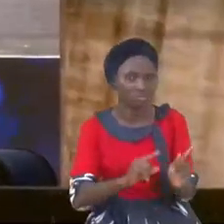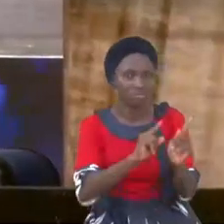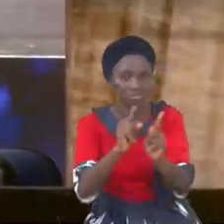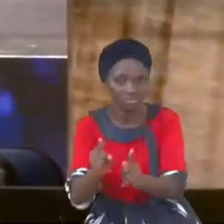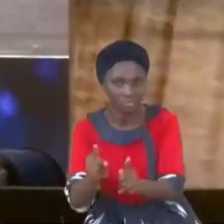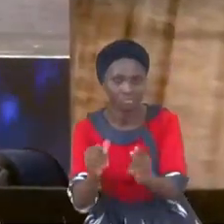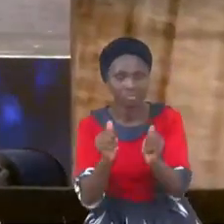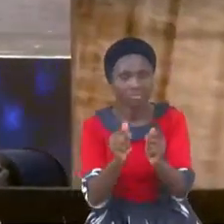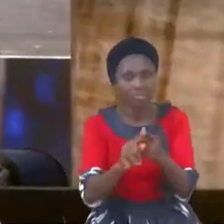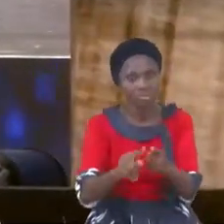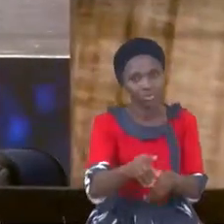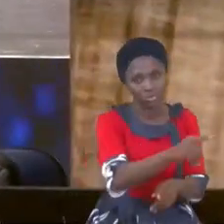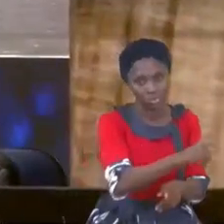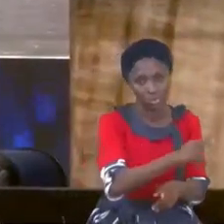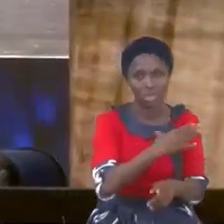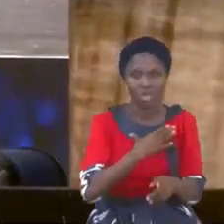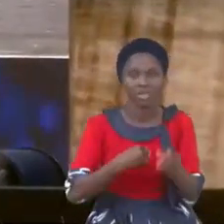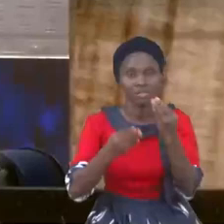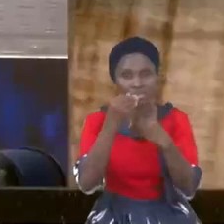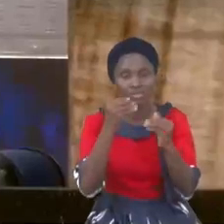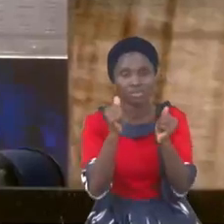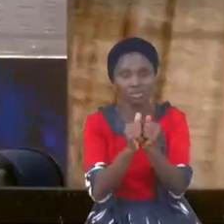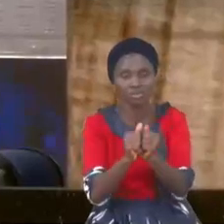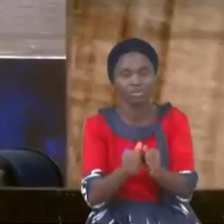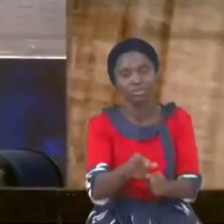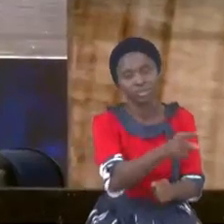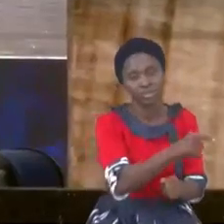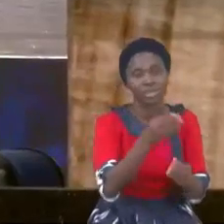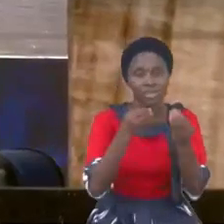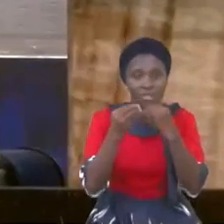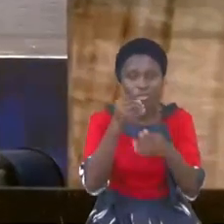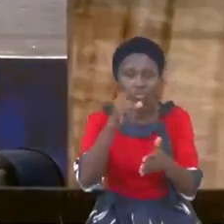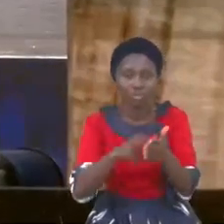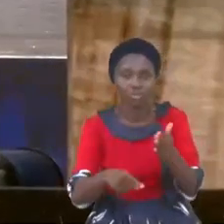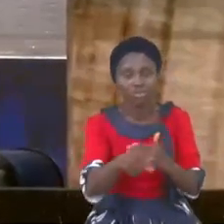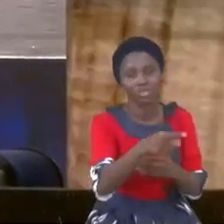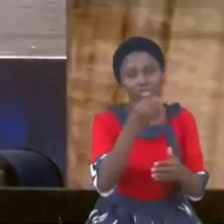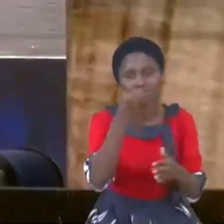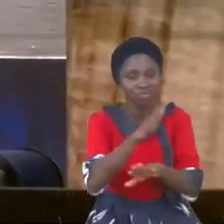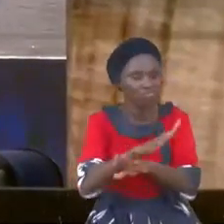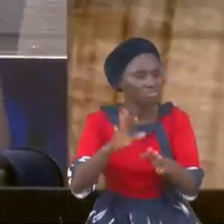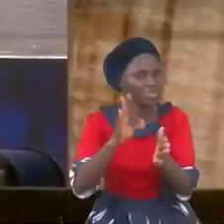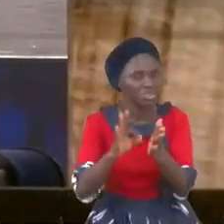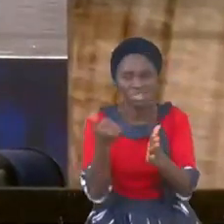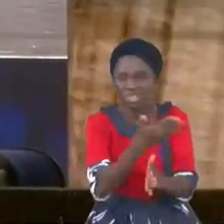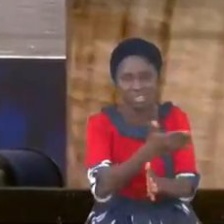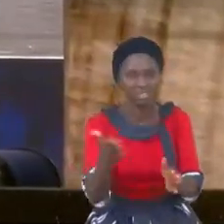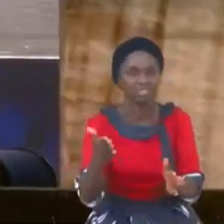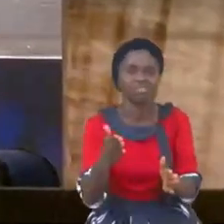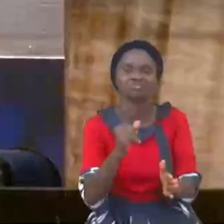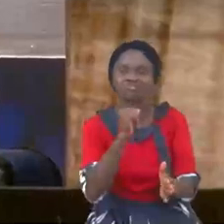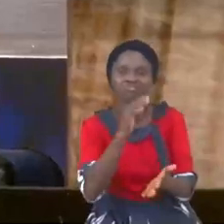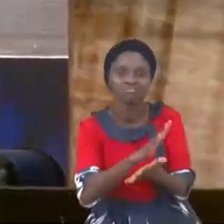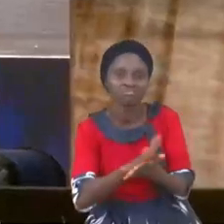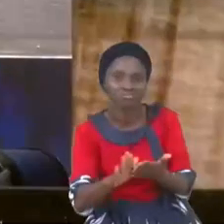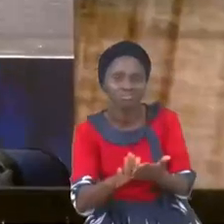leur prêchait, il mangeait ce qu'il mangeait, il n'a rien pris pour impur, et il a abandonné